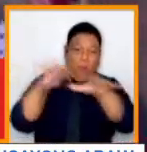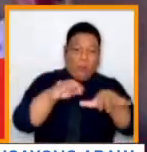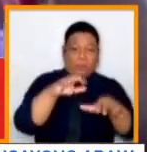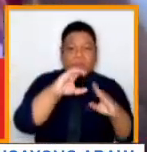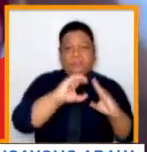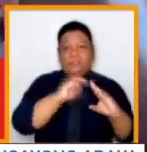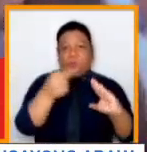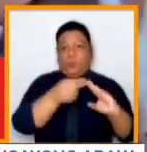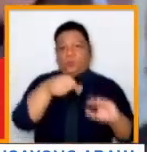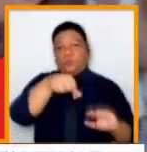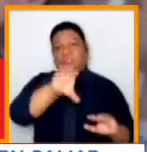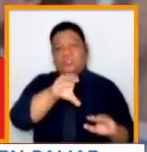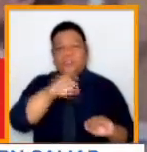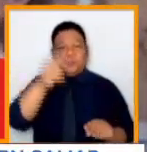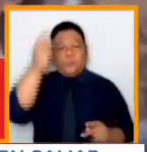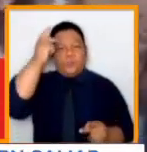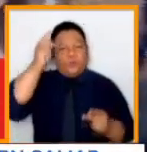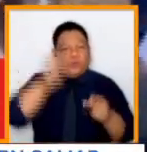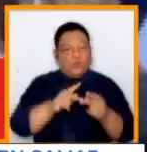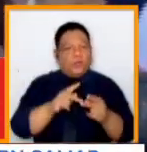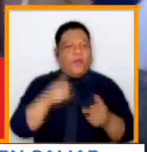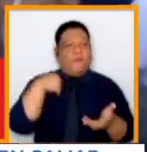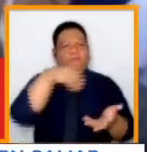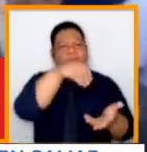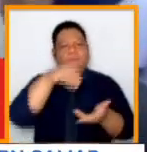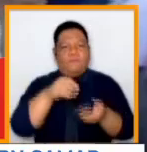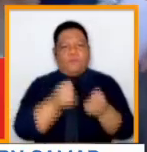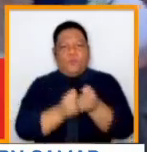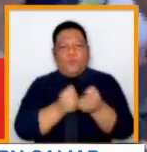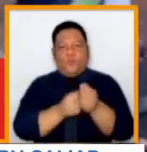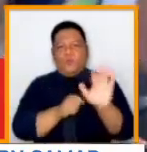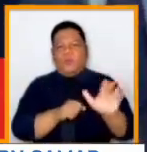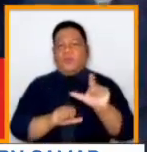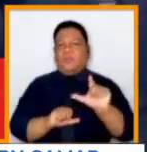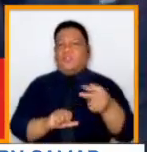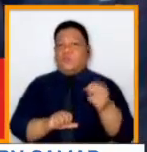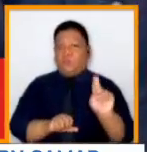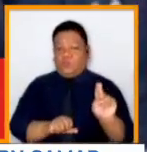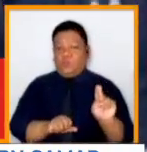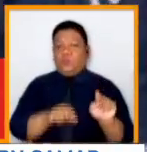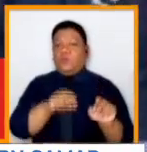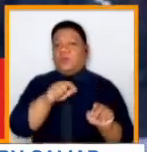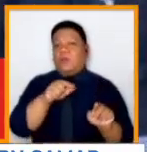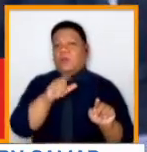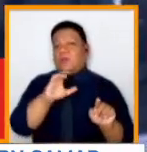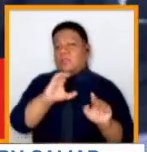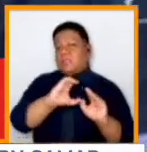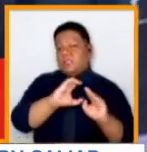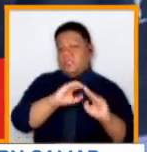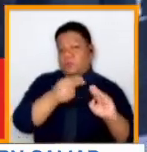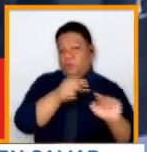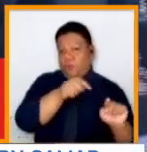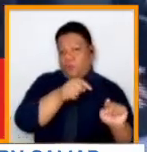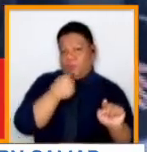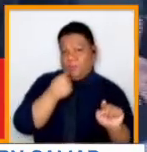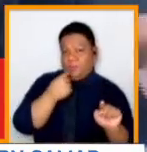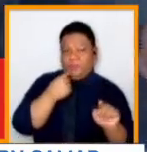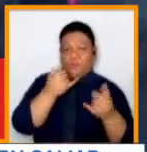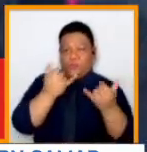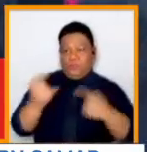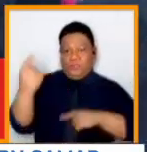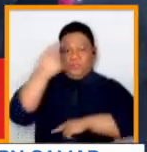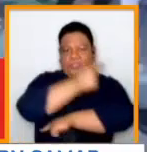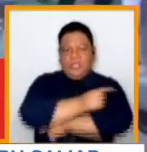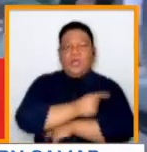Pangkabuhayang assistance na ibinibigay ng lokal na pamalahan batay sa Quezon City Government. Ngayong araw na kasi ang paghahay ng